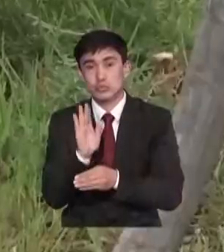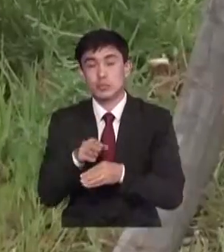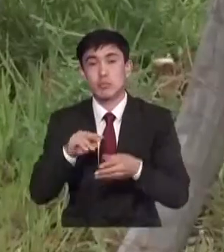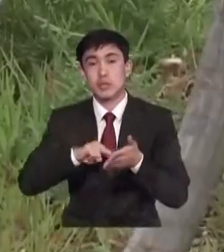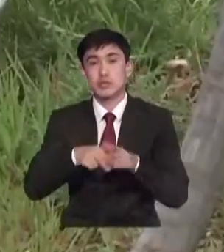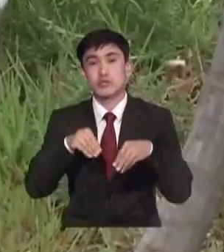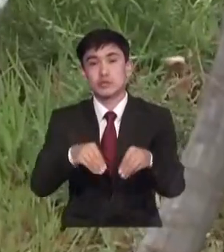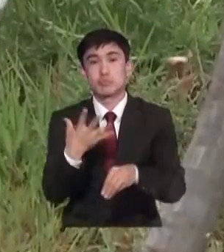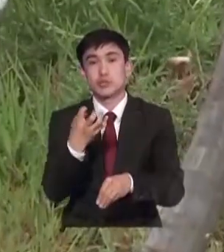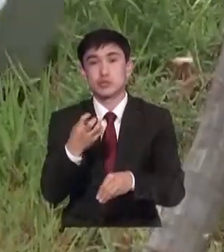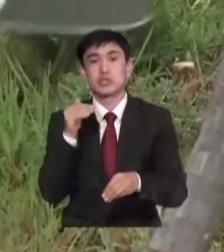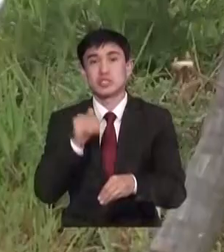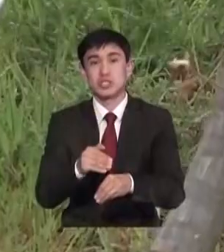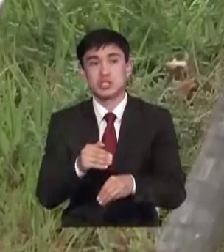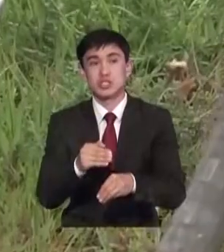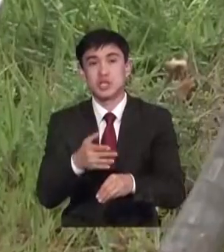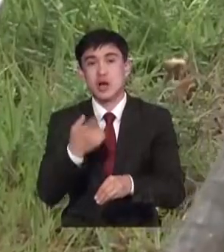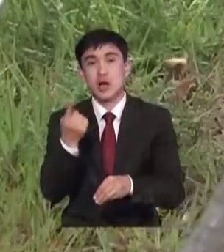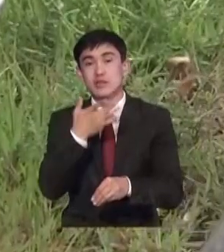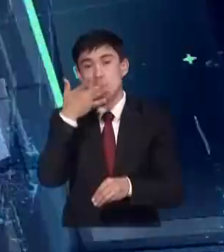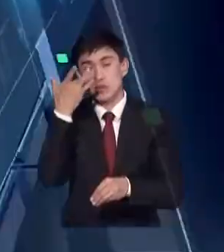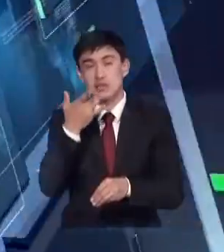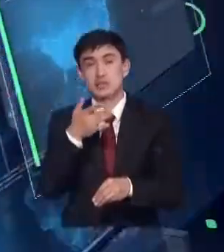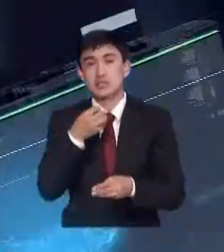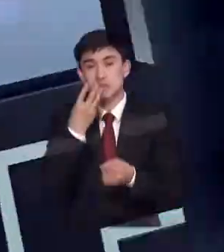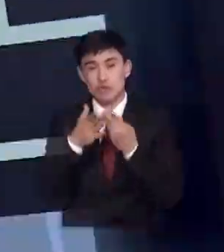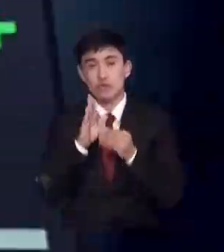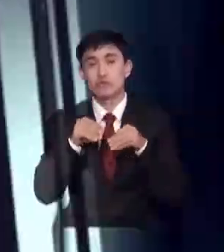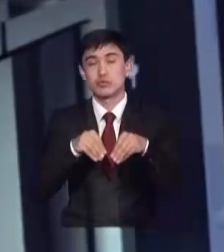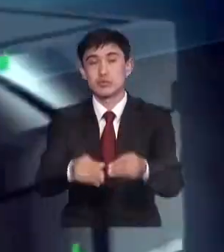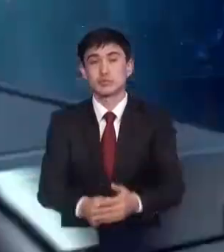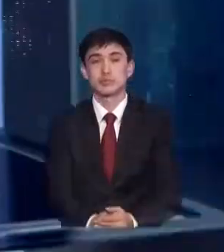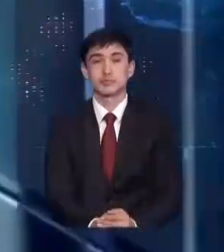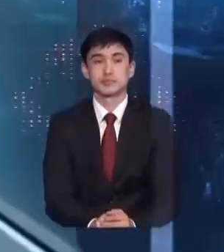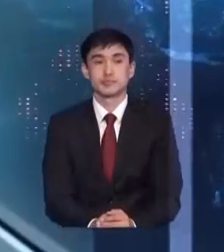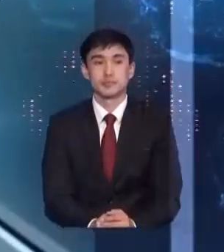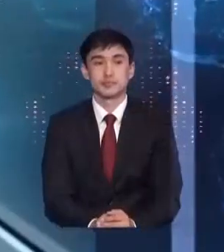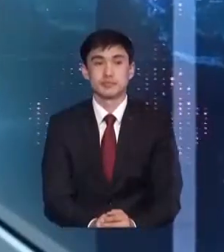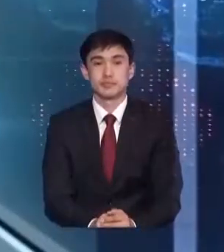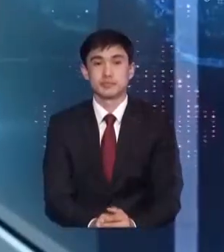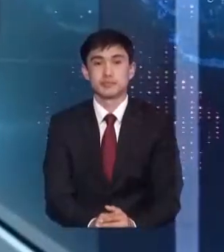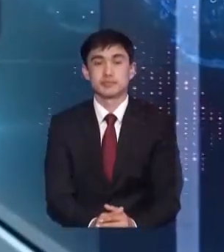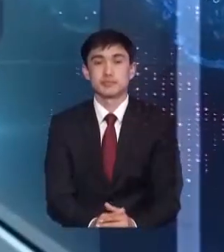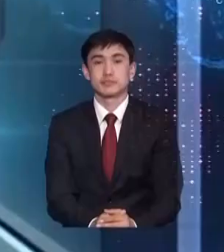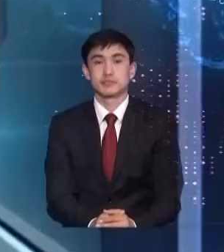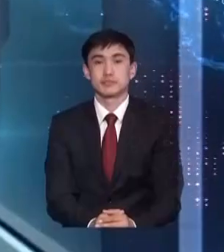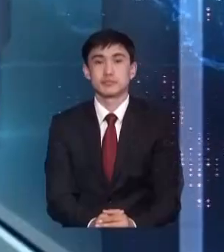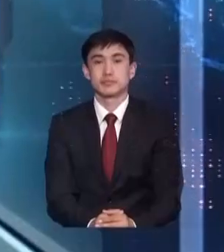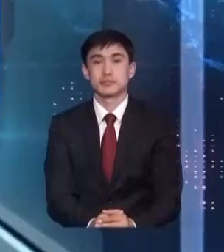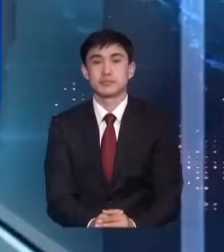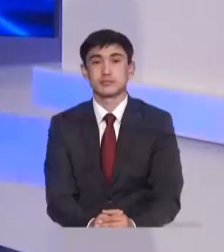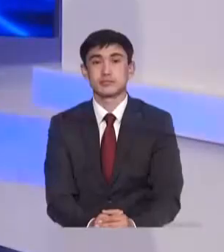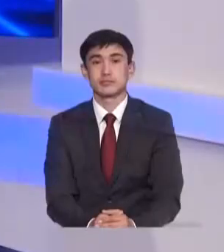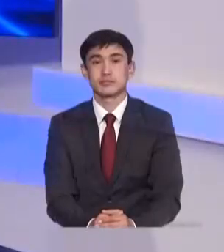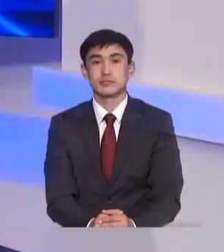высадить порядка 500 тысяч однолетних цветов. Надежда Белова, Мадиб Айбасынов, телеканал ЖТСУ.